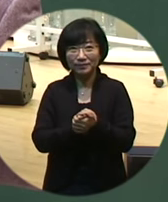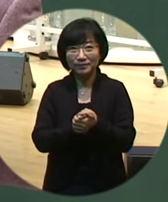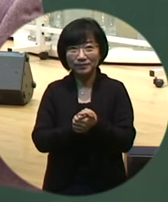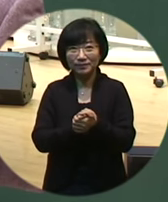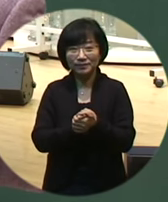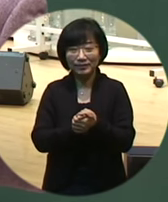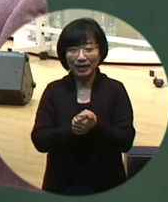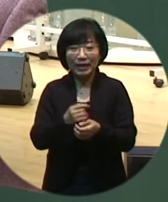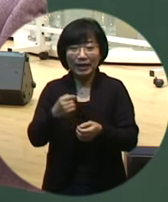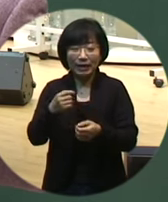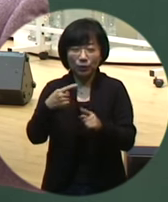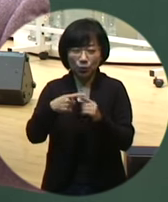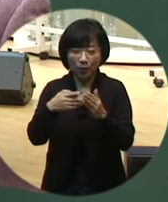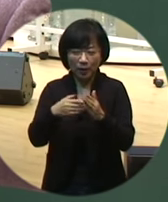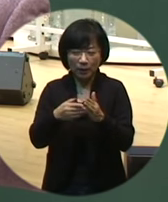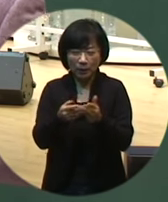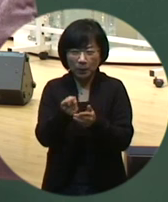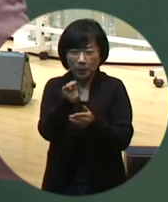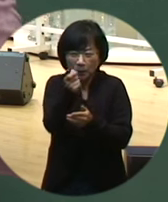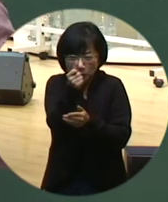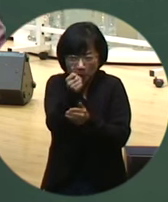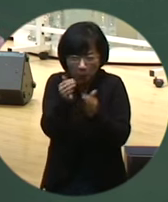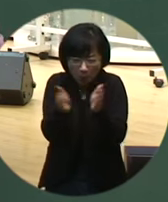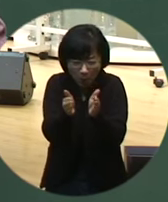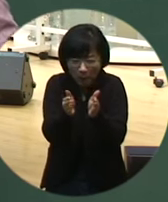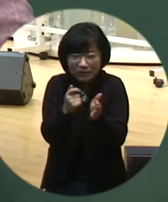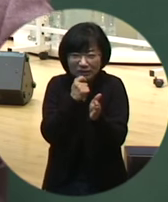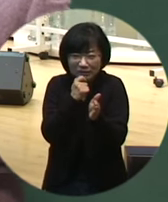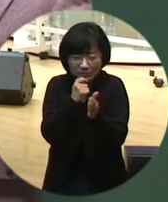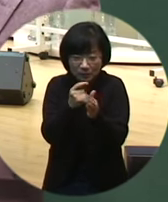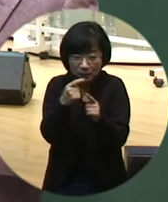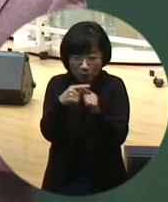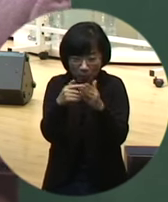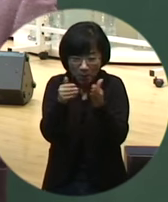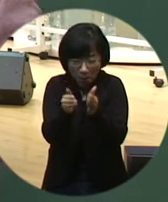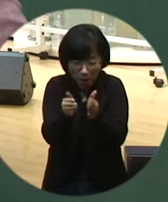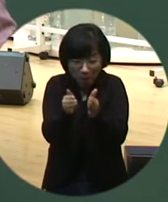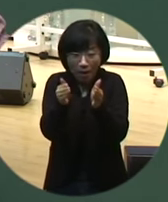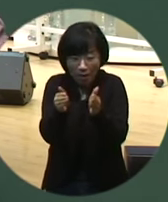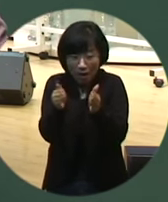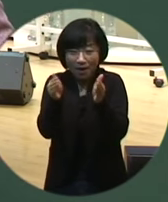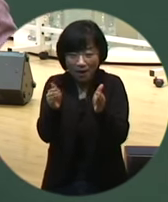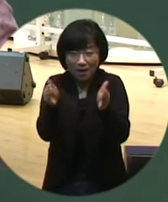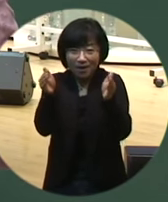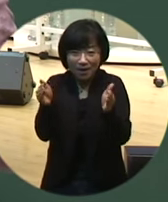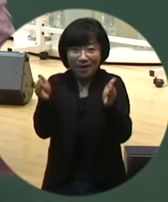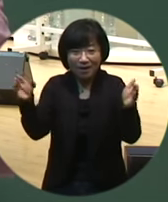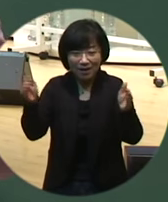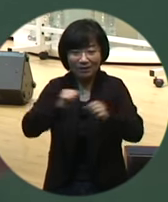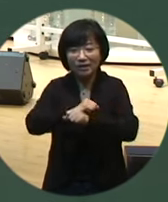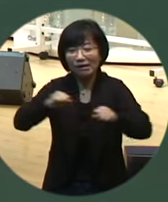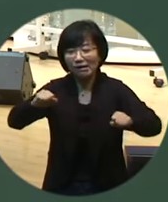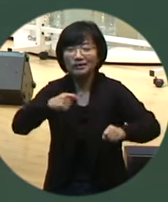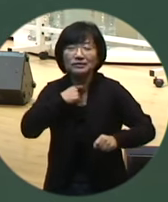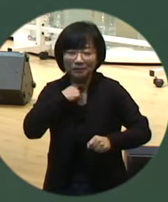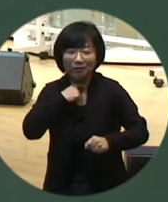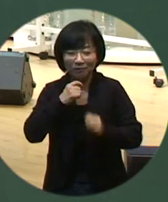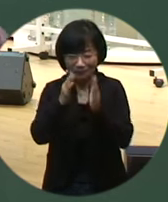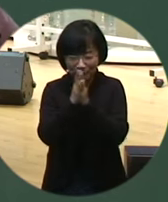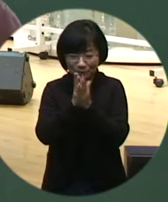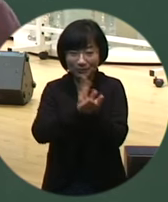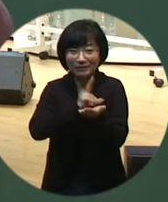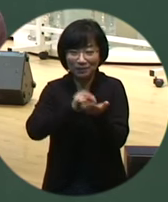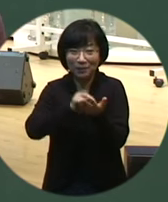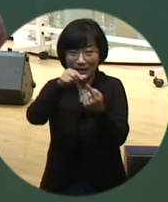속에서는 성장이라. And if it was really church revival, that would have been a good prayer topic. But really, in the deepest corner of my heart, it was actually just church growth. I wanted many people to come to